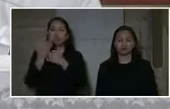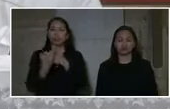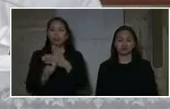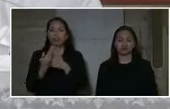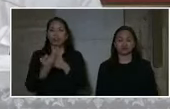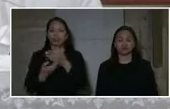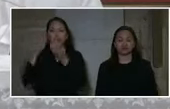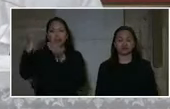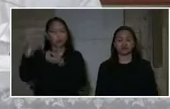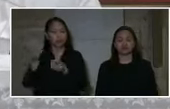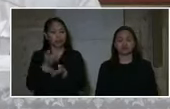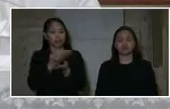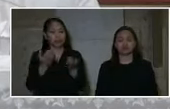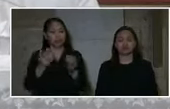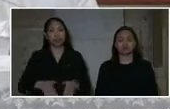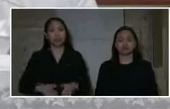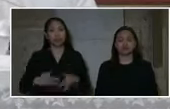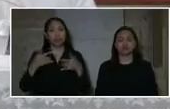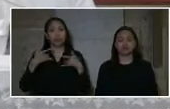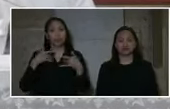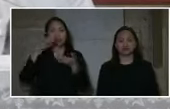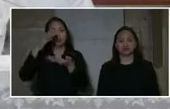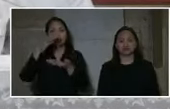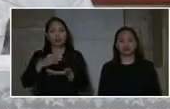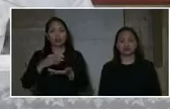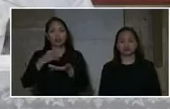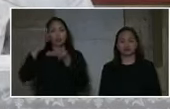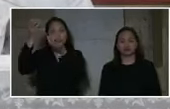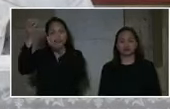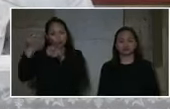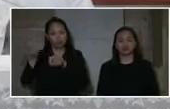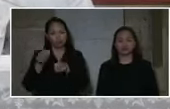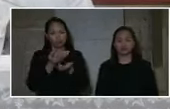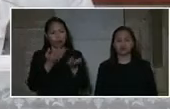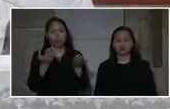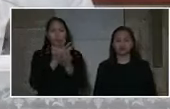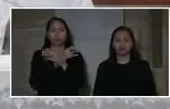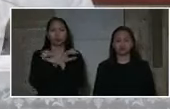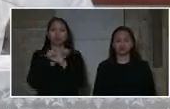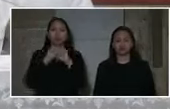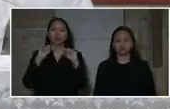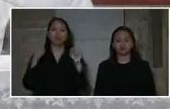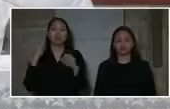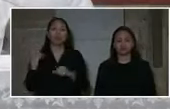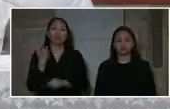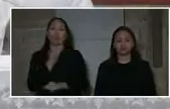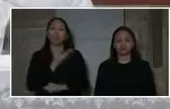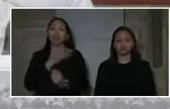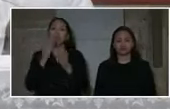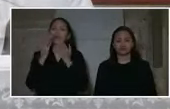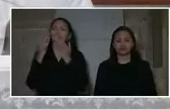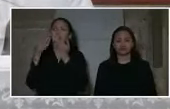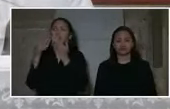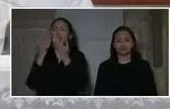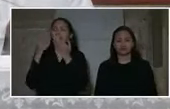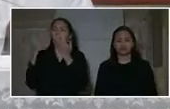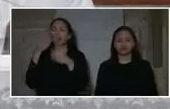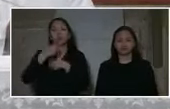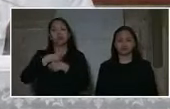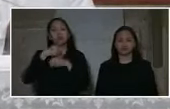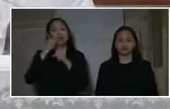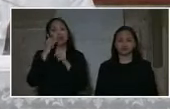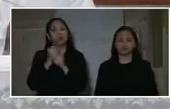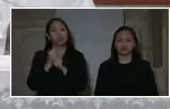na nagbibigay buhay at ang kalis na nagkakaloob ng kaligtasan. Kami nagpapasalamat dahil kami